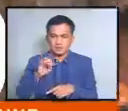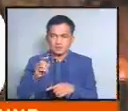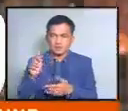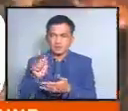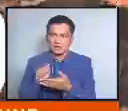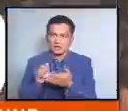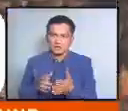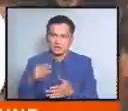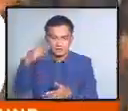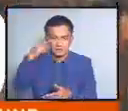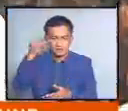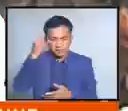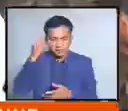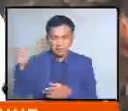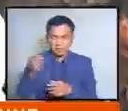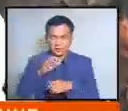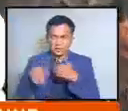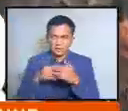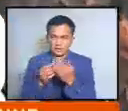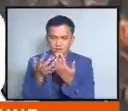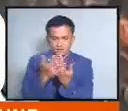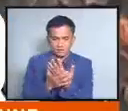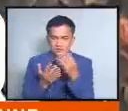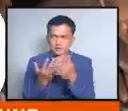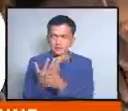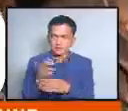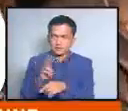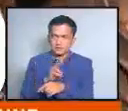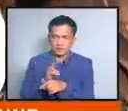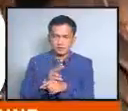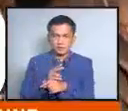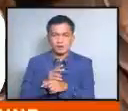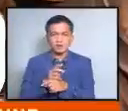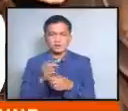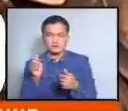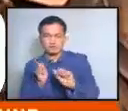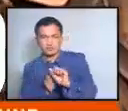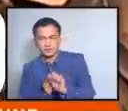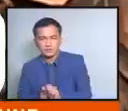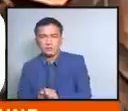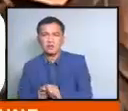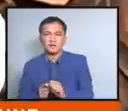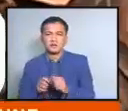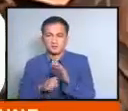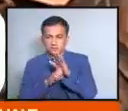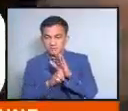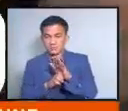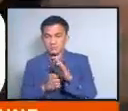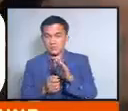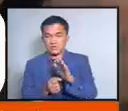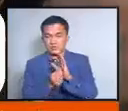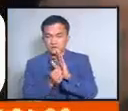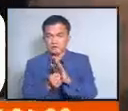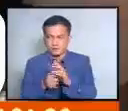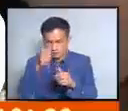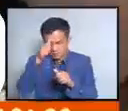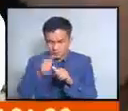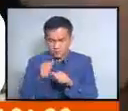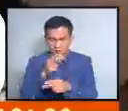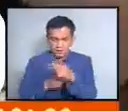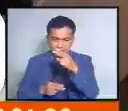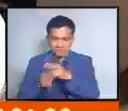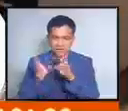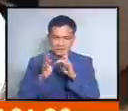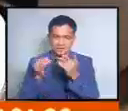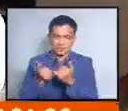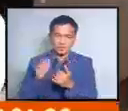Pete Jimenez para makuha lahat ng guantes na ginamit sa obra. Magsisilbi raw itong simbolo at paalala ng pagiging hands-on ng kumpanya